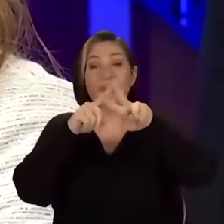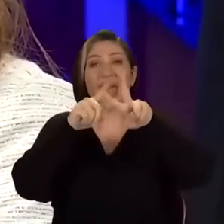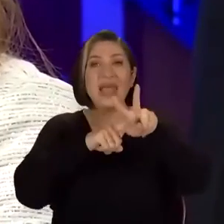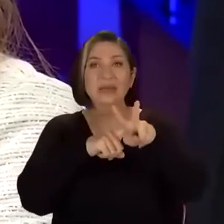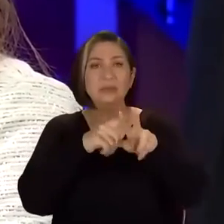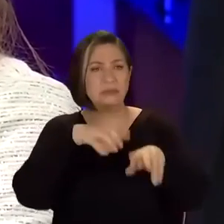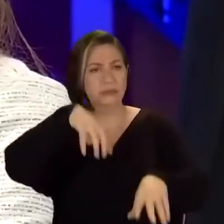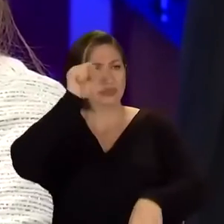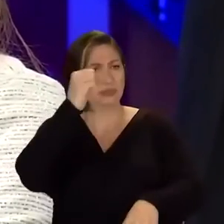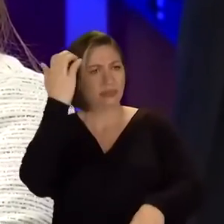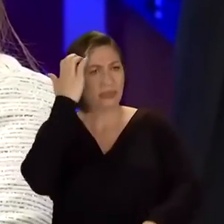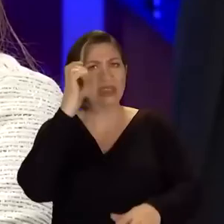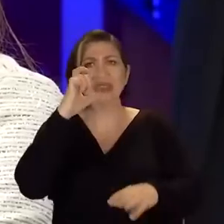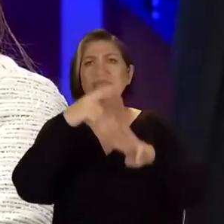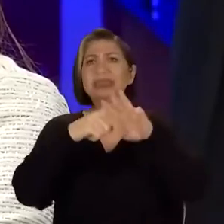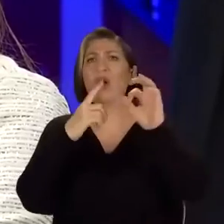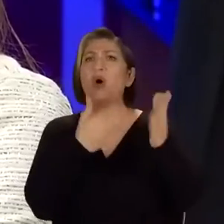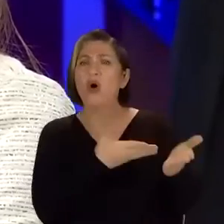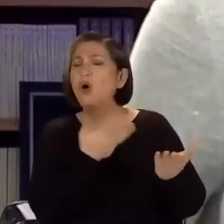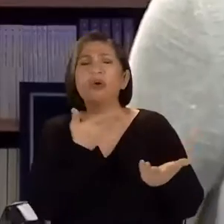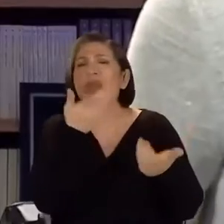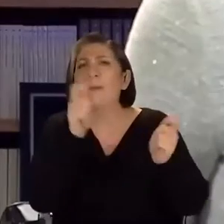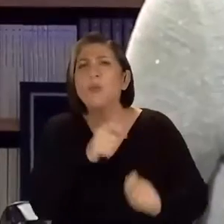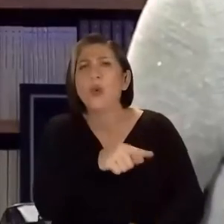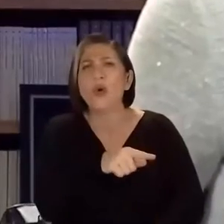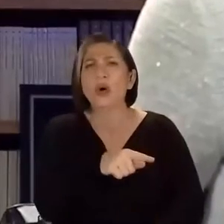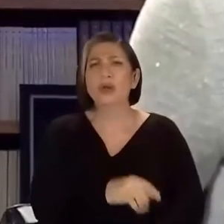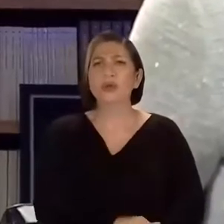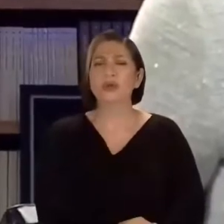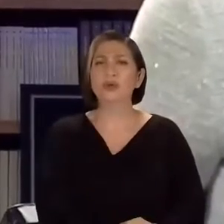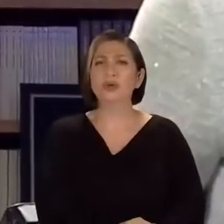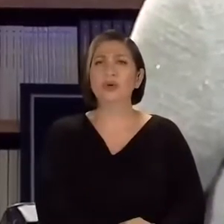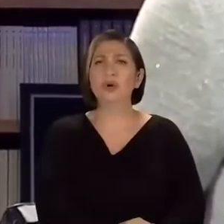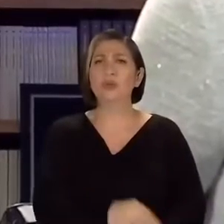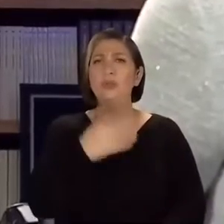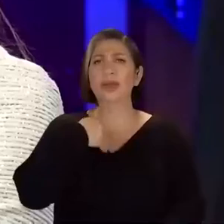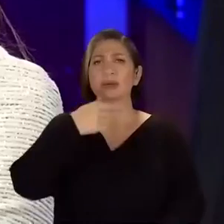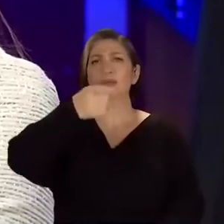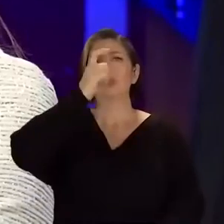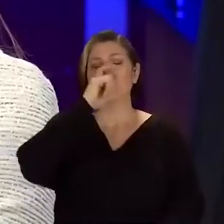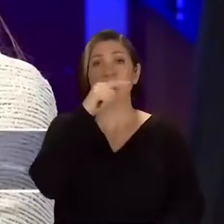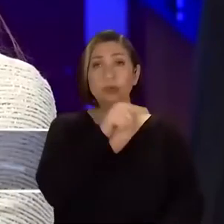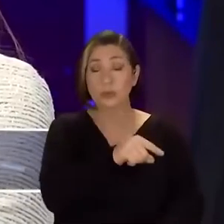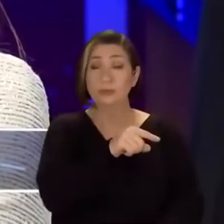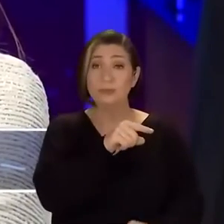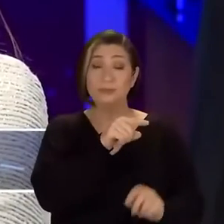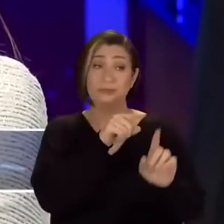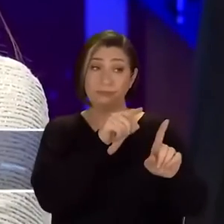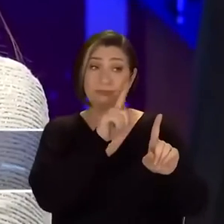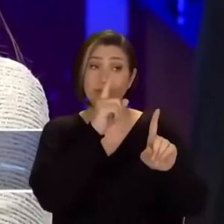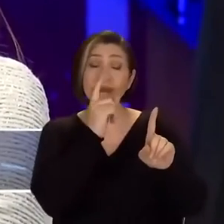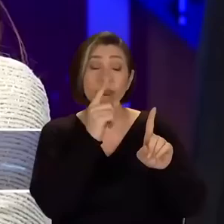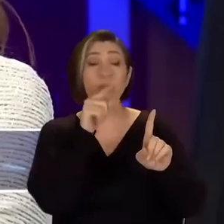bu CEO'su olduğunuz kurum? Ne yapar efendim? Okan Bey, MenaPay blockchain tabanlı bir